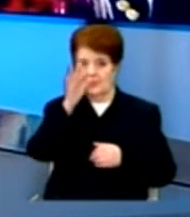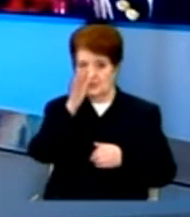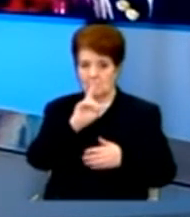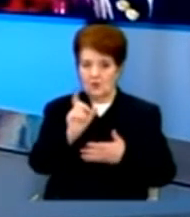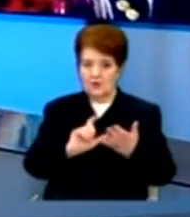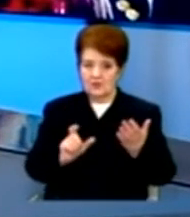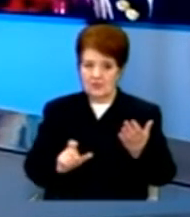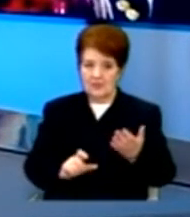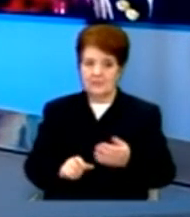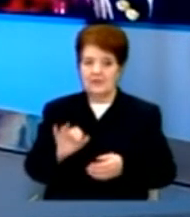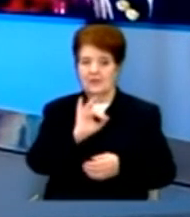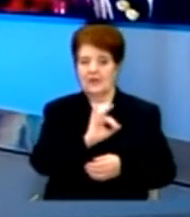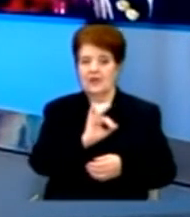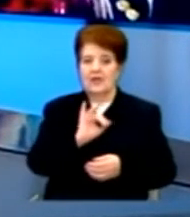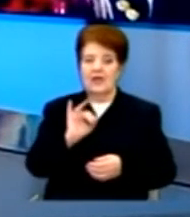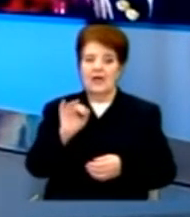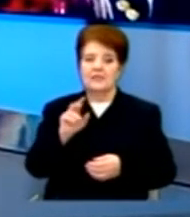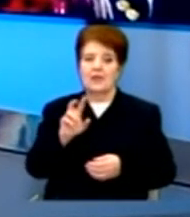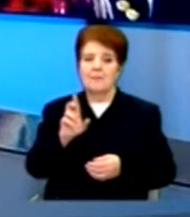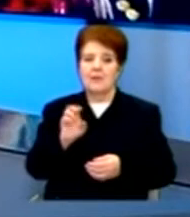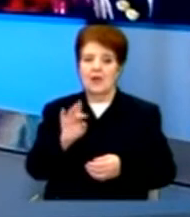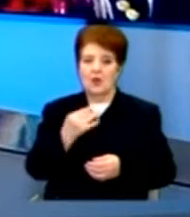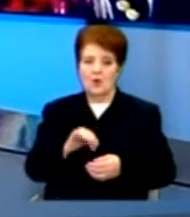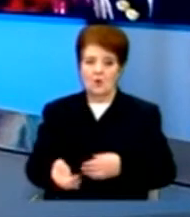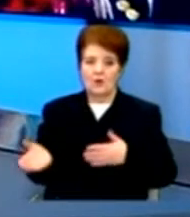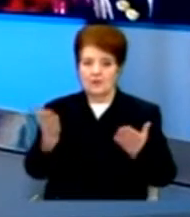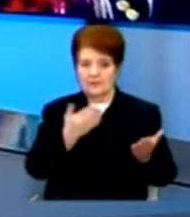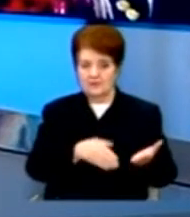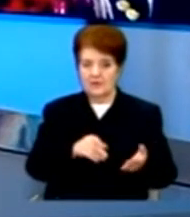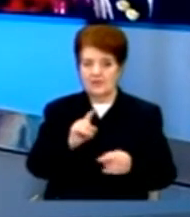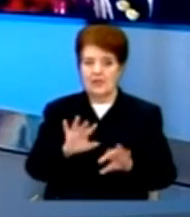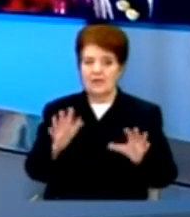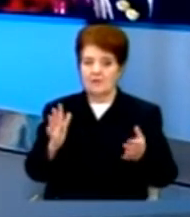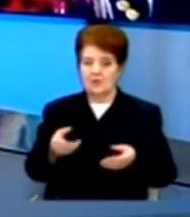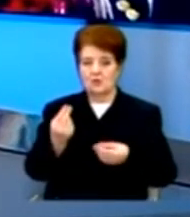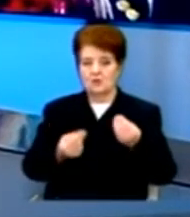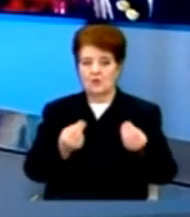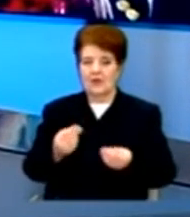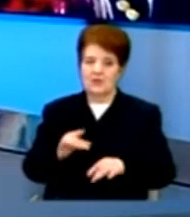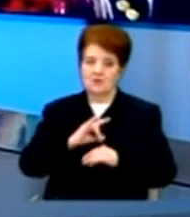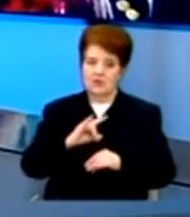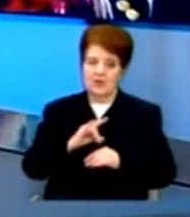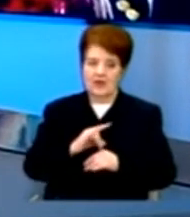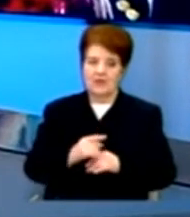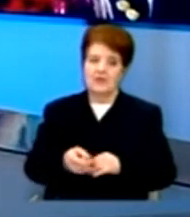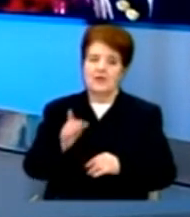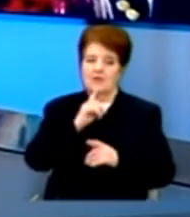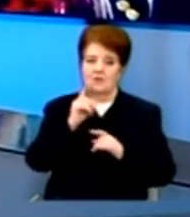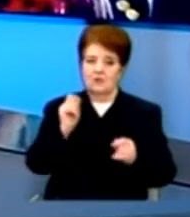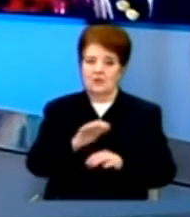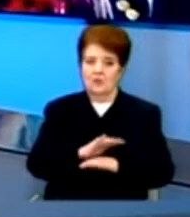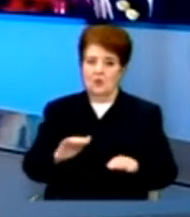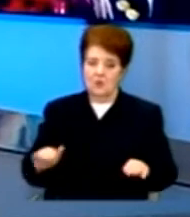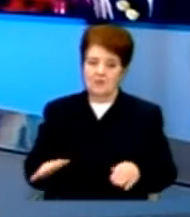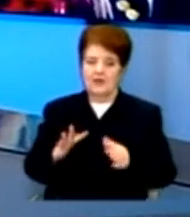cântăreața și vloggerița Iuliana Beregoi. Adolescenta și-a invitat spectatorii să aducă la eveniment jucării și haine, care urmează să fie donate copiilor